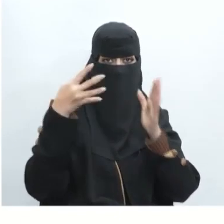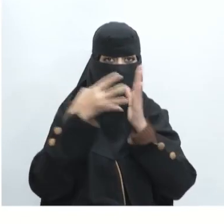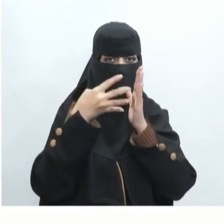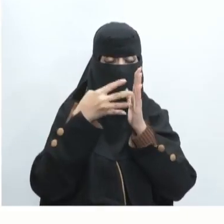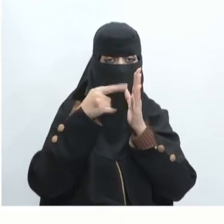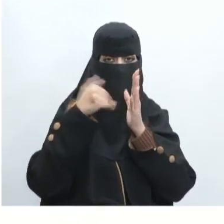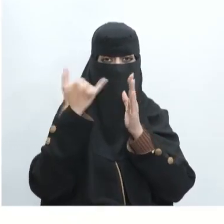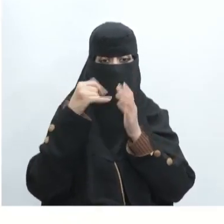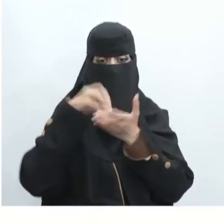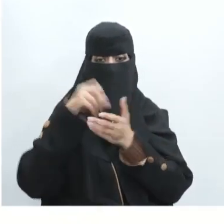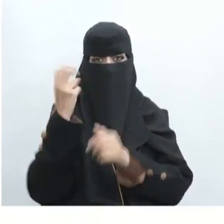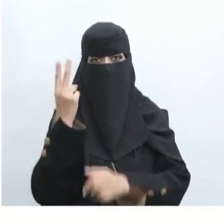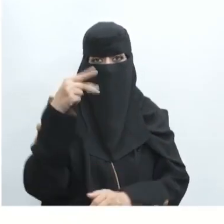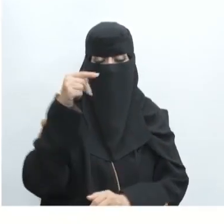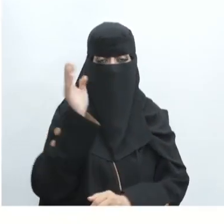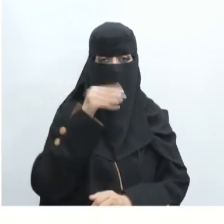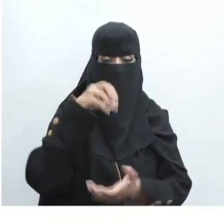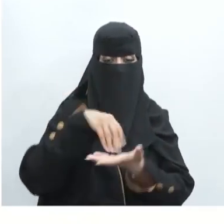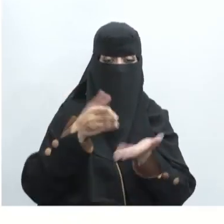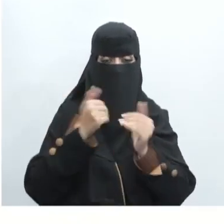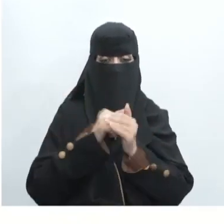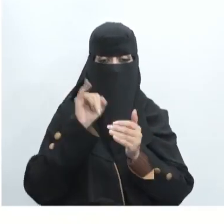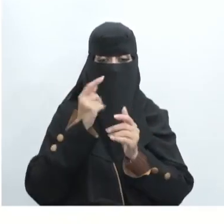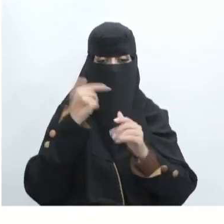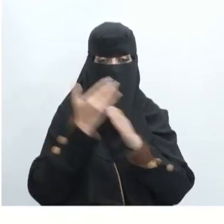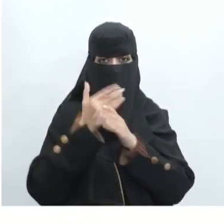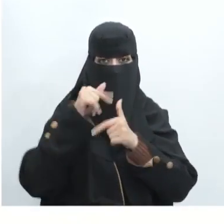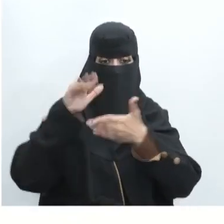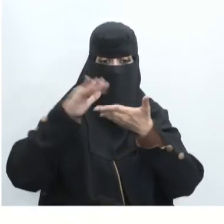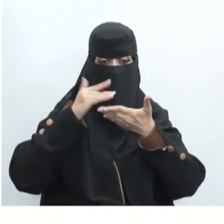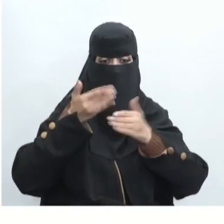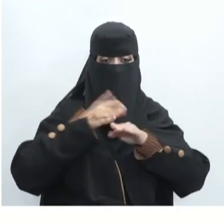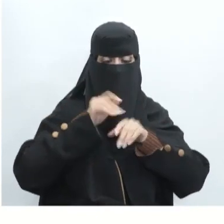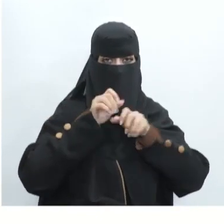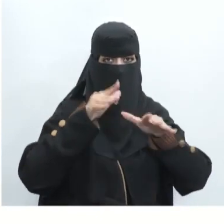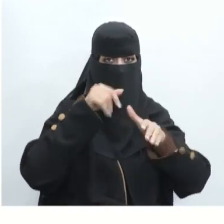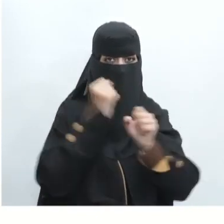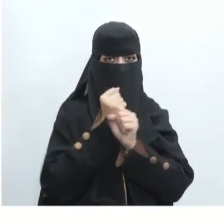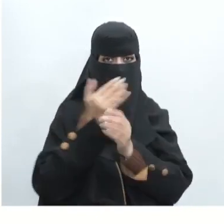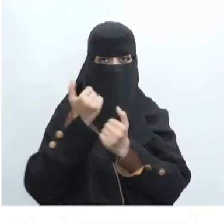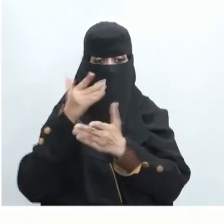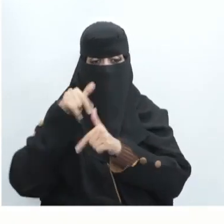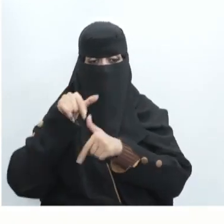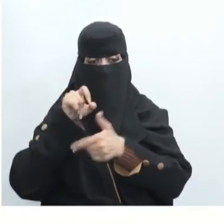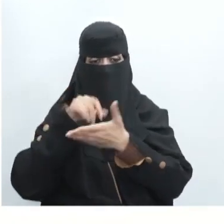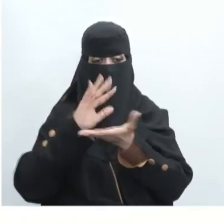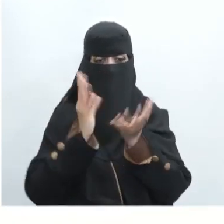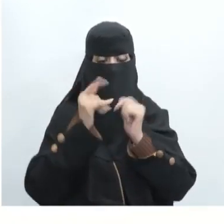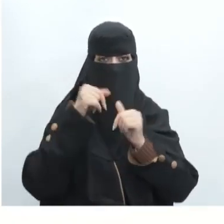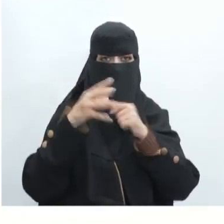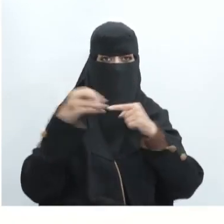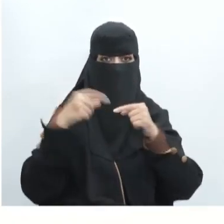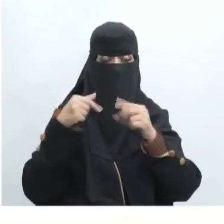تضمها ممتازين 22 دوله من العوامل التي ساعدت على انتشار الممتازين قله